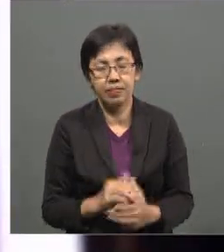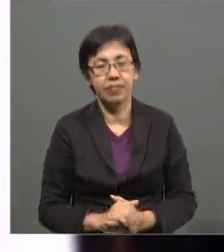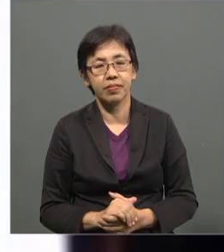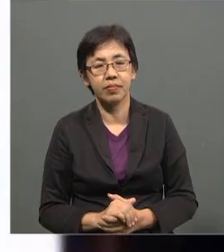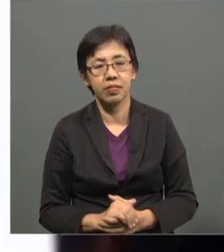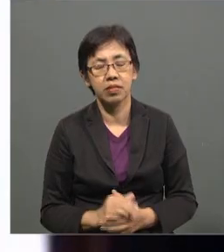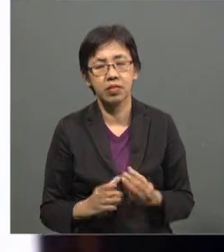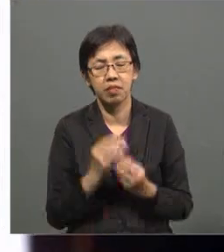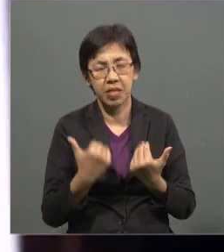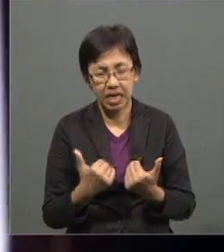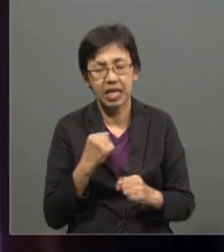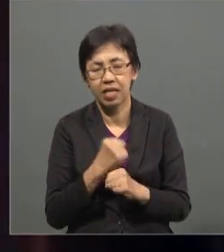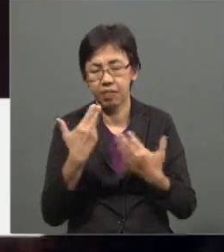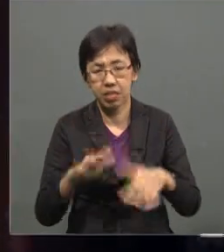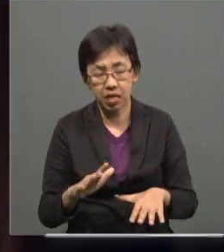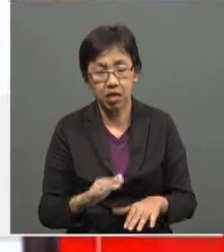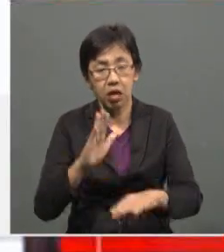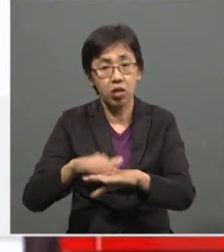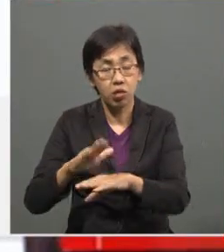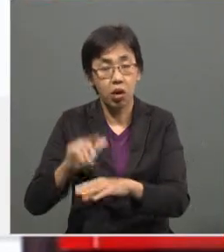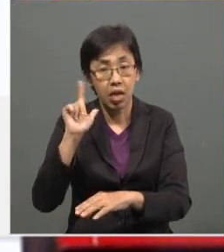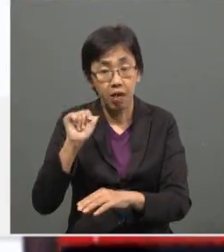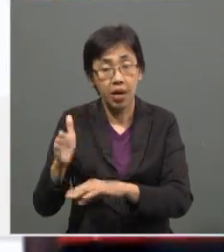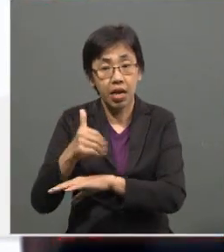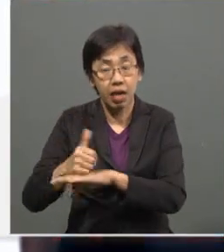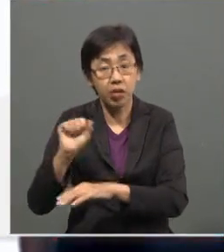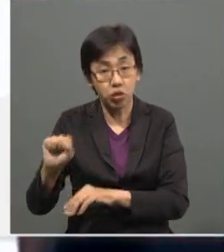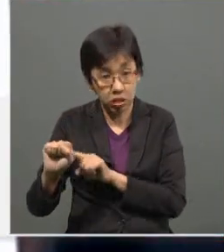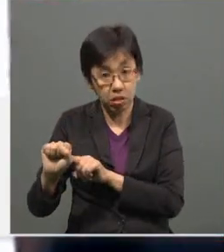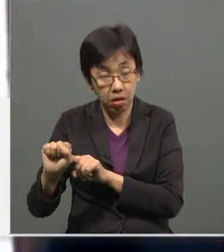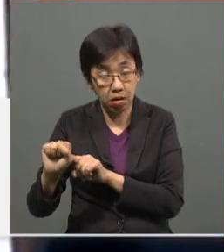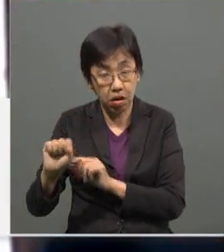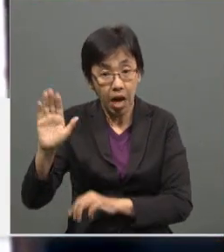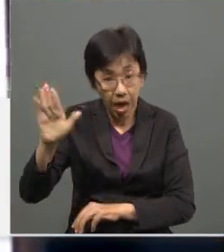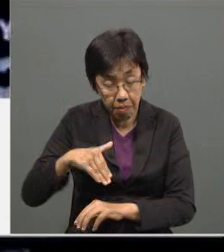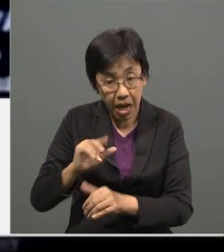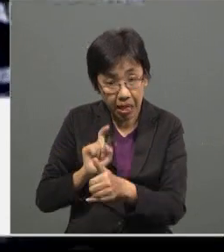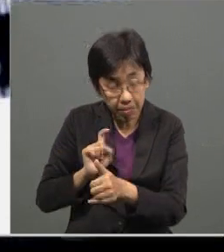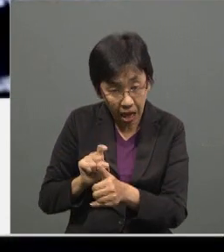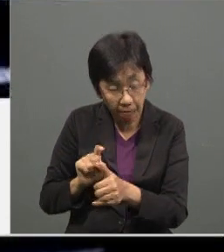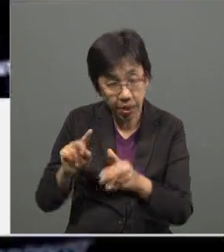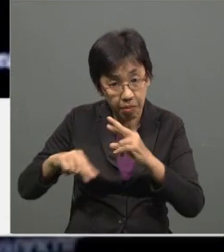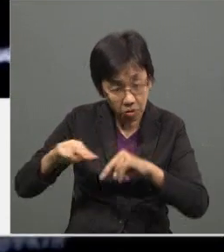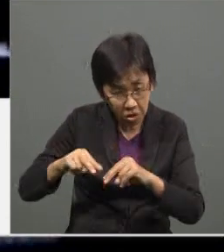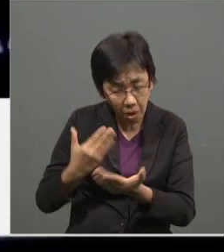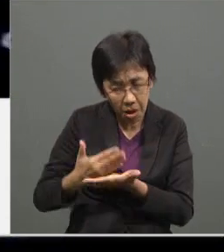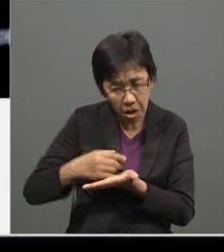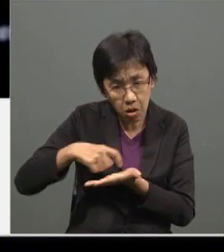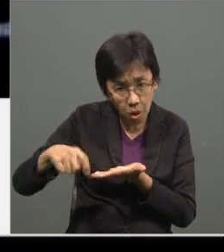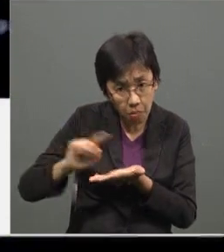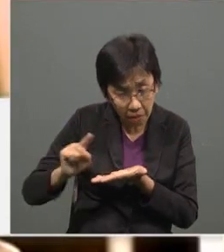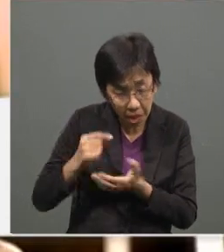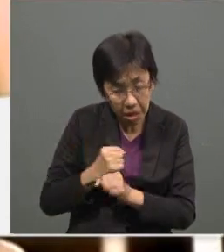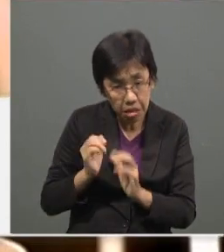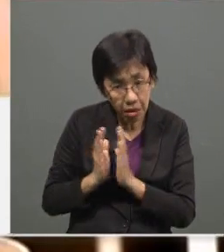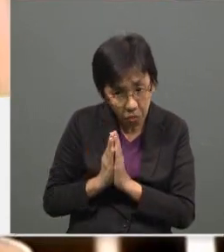ถามว่าแล้วเช่นนั้นต้องเรียกแม่ของนักการเมืองสอสอเนี่ยมาตรวจสอบมาสอบปากคำเรื่องเส้นทางการเงินที่บอกว่าเป็นเงินทำ